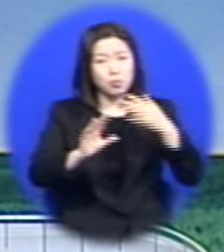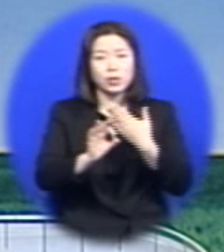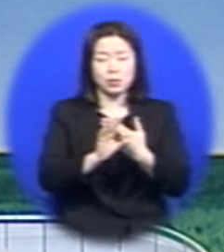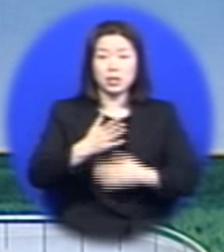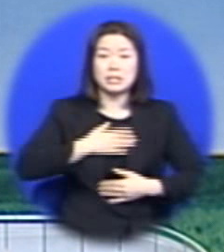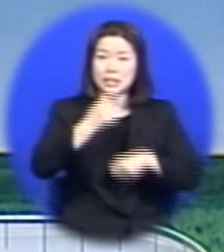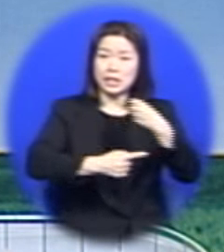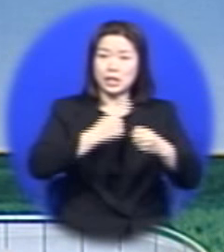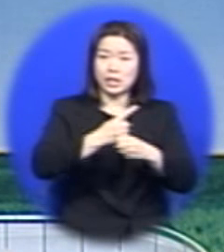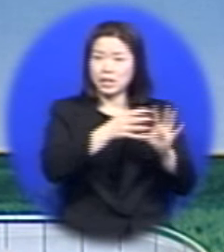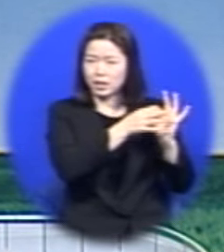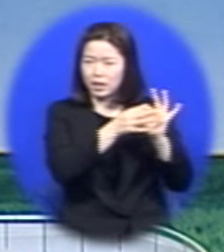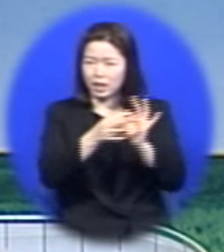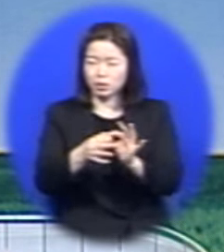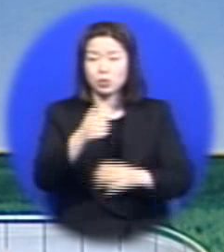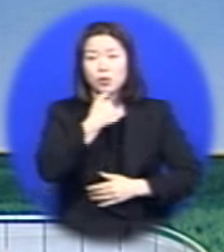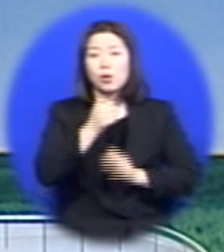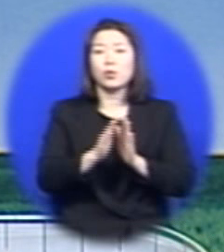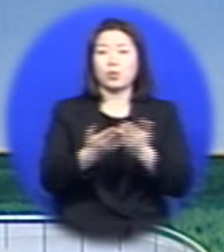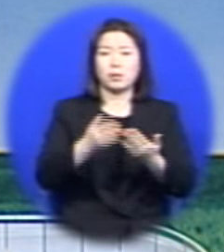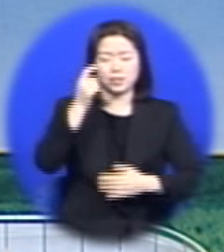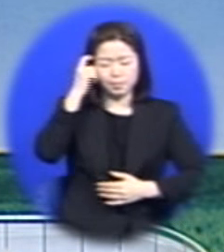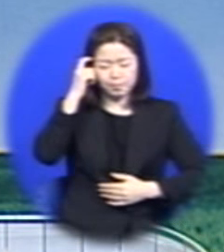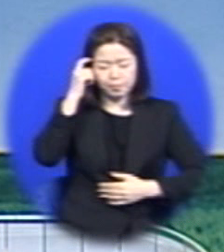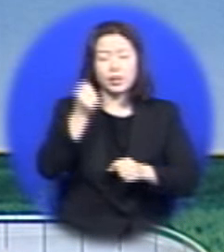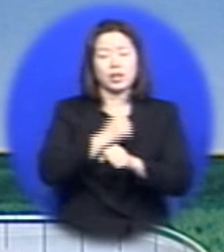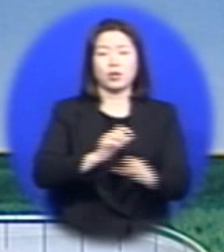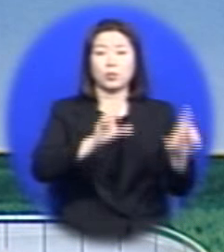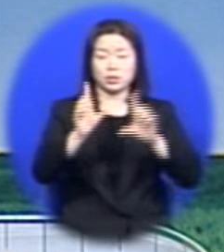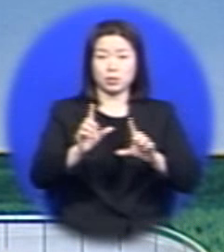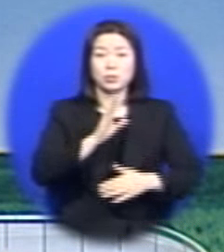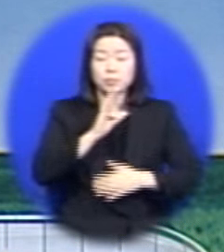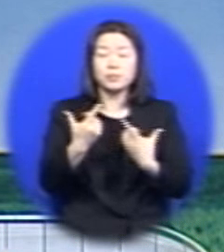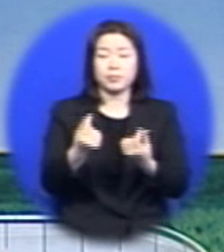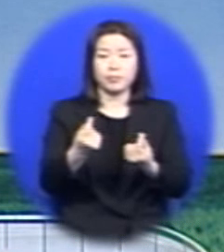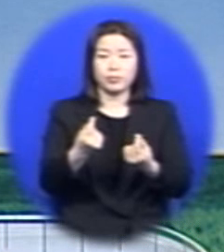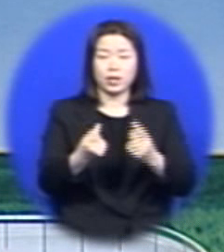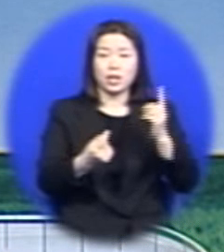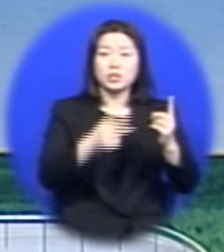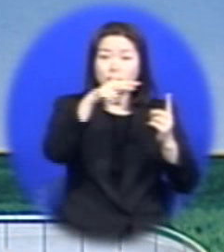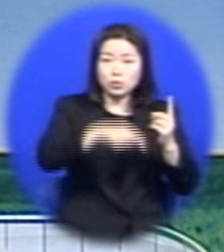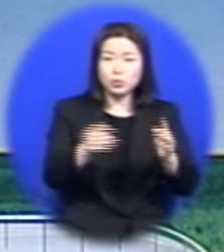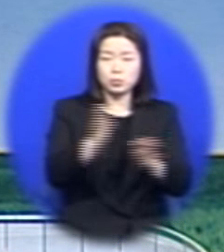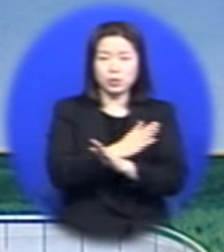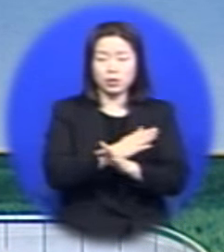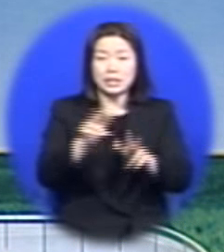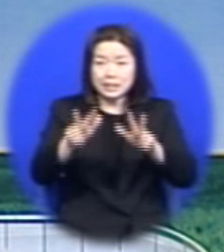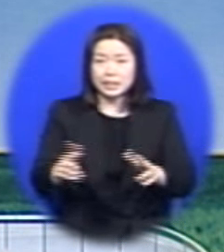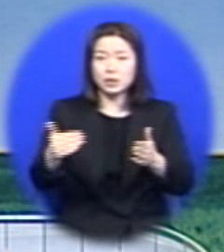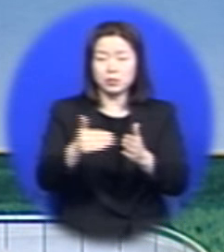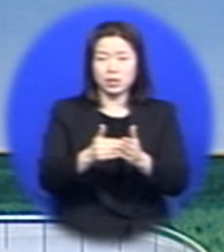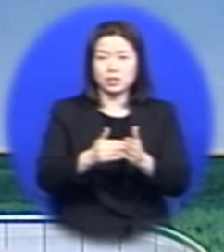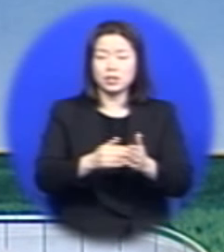내내 로마서를 생각하고 살았습니다. 정말 그랬습니다. 첫 주부터 지금까지 1년 내내 월, 화,